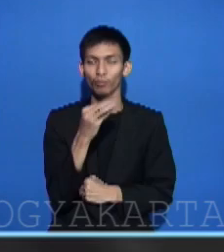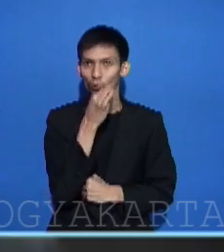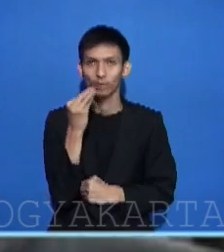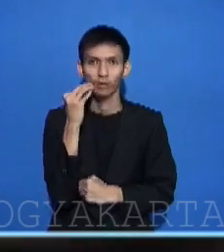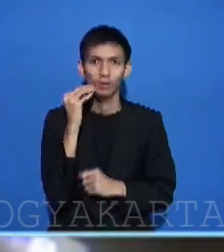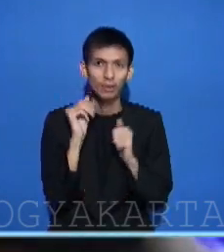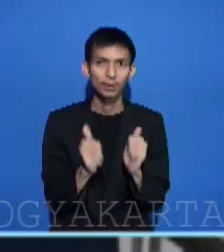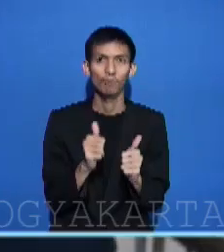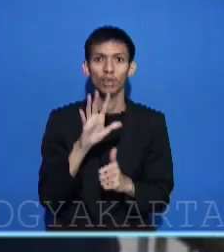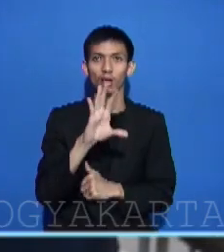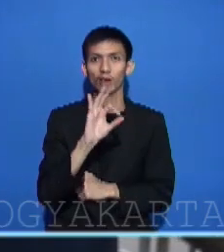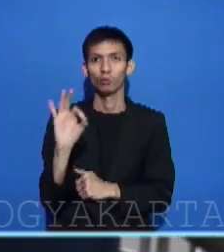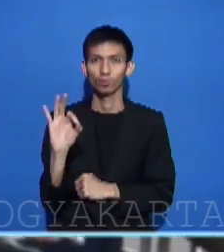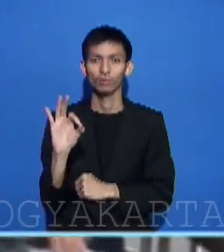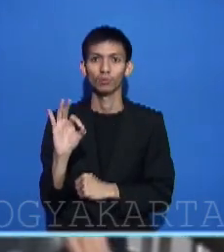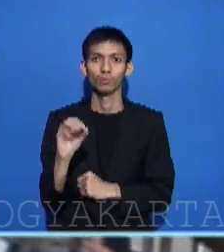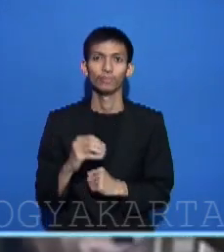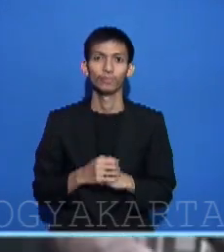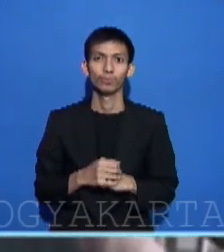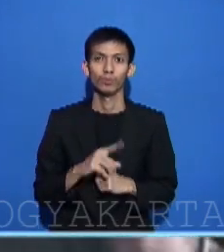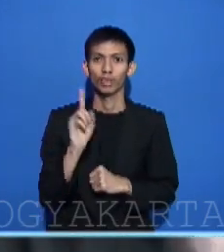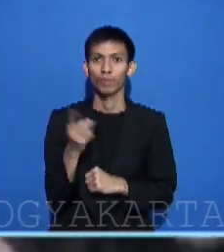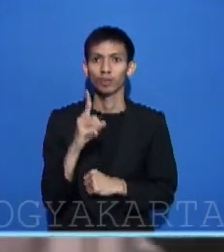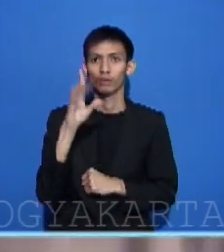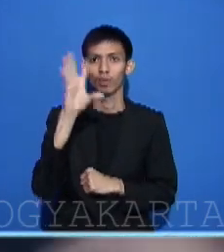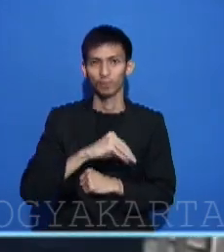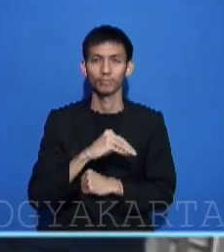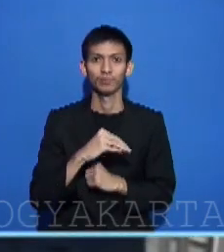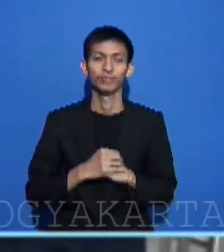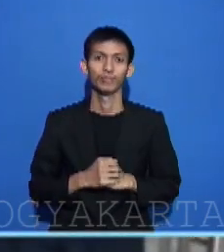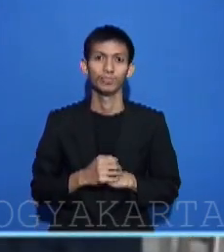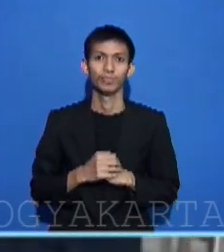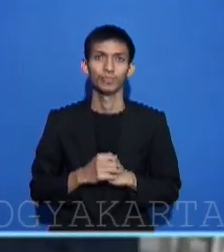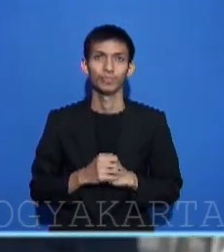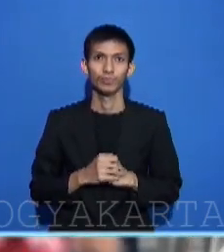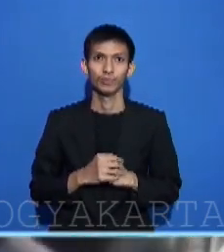5.000 paket takjil setiap harinya. Demikian, Margo Laras dari Bantul melaporkan.